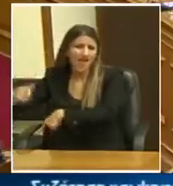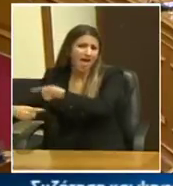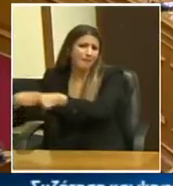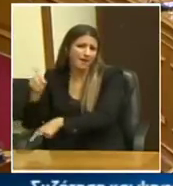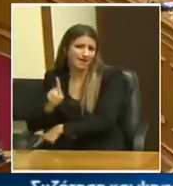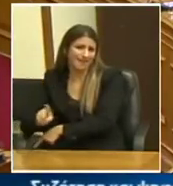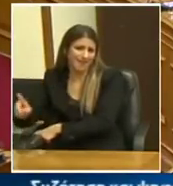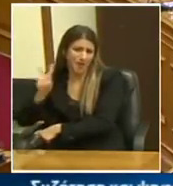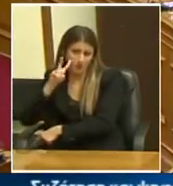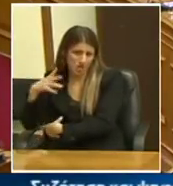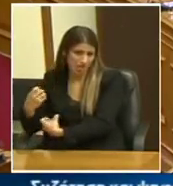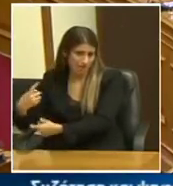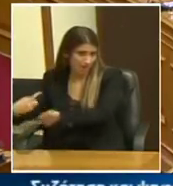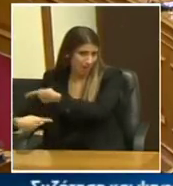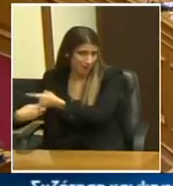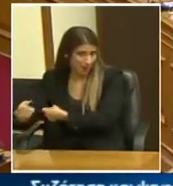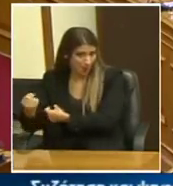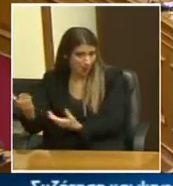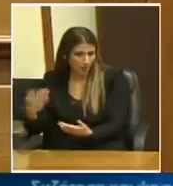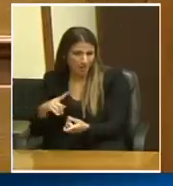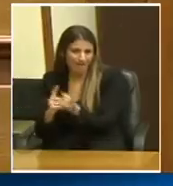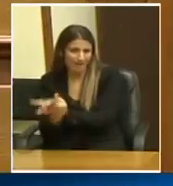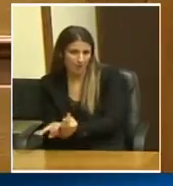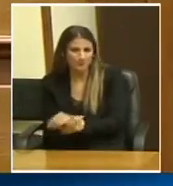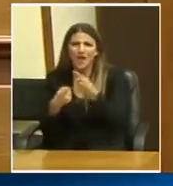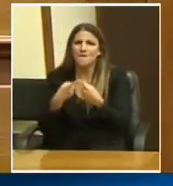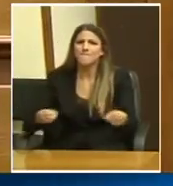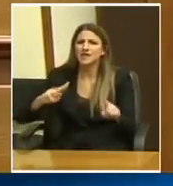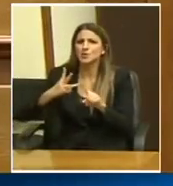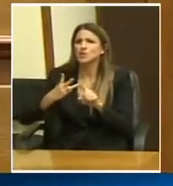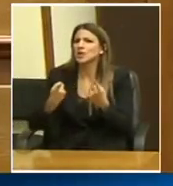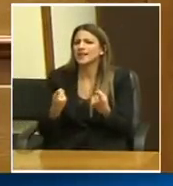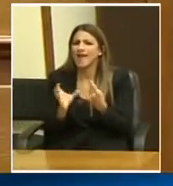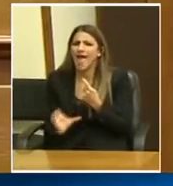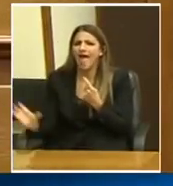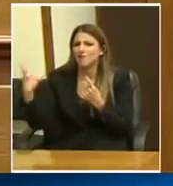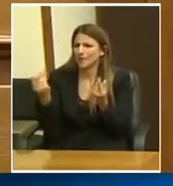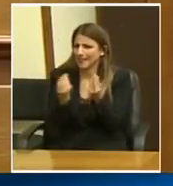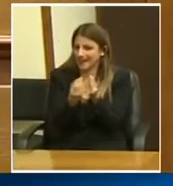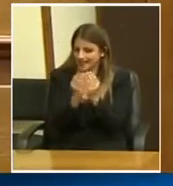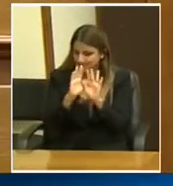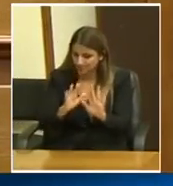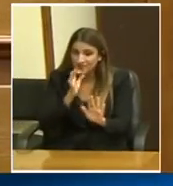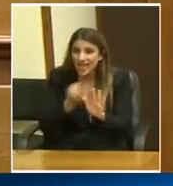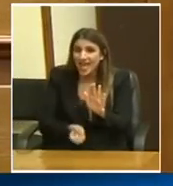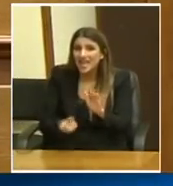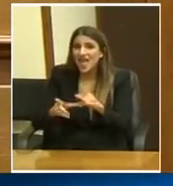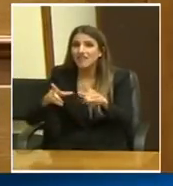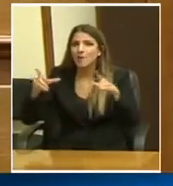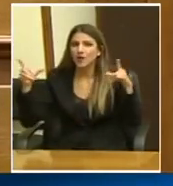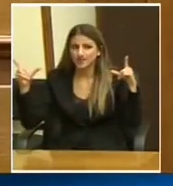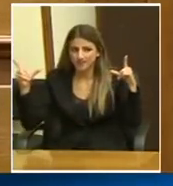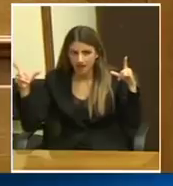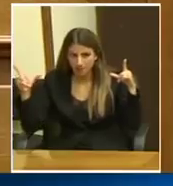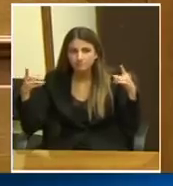ομάδα της οποίας ηγείται ο κύριος Σαμαράς. Παράδοξο 3. Το ευρωπαϊκό παράδοξο. Η Νέα Δημοκρατία ήταν